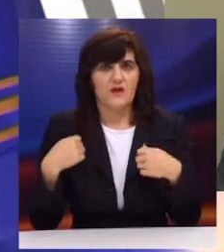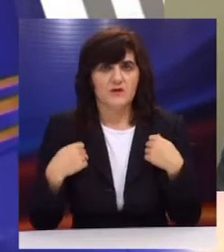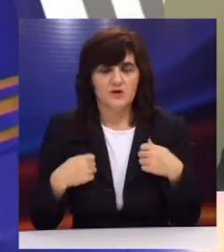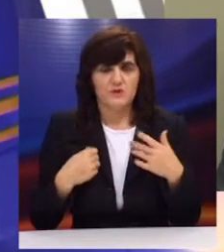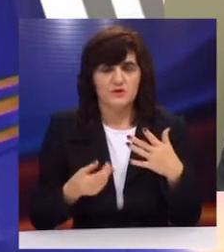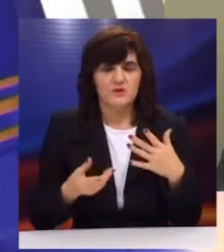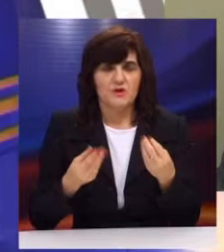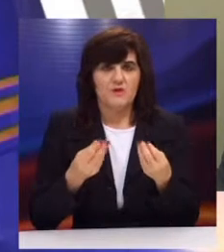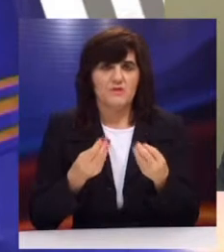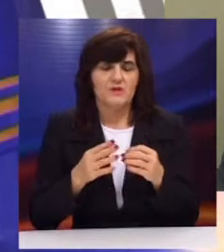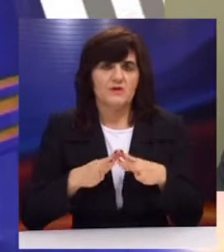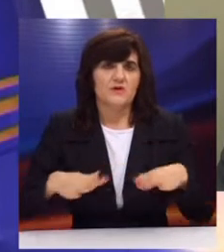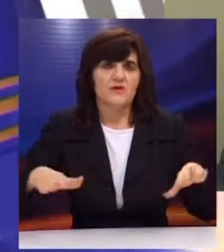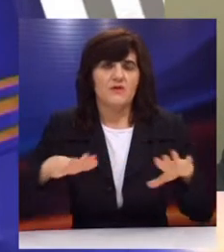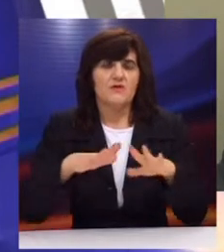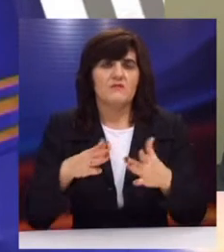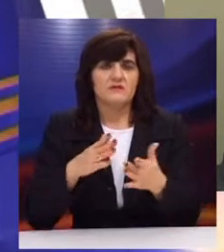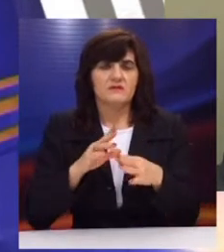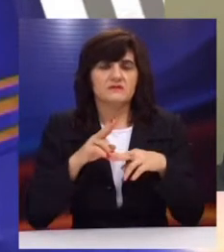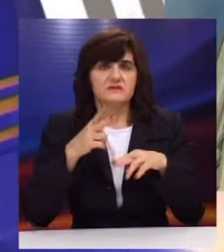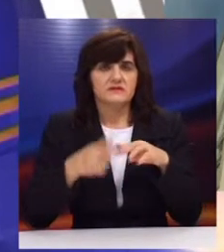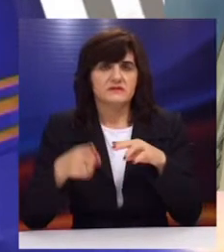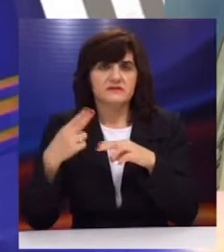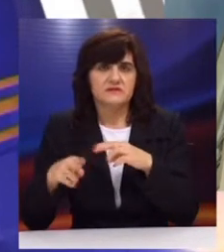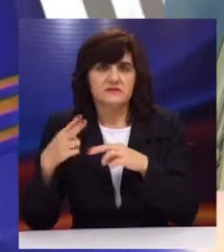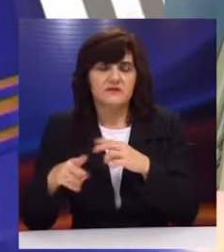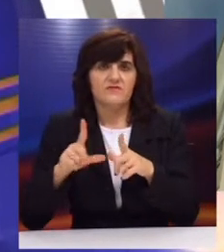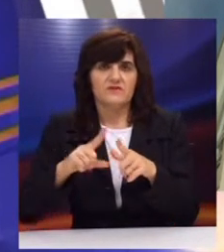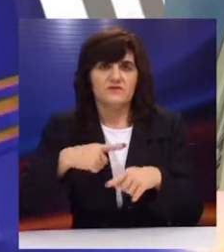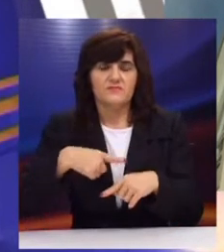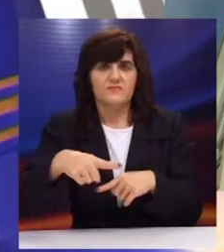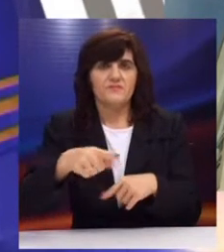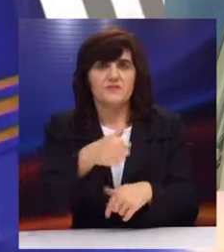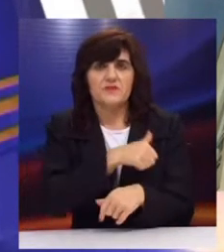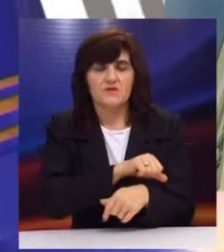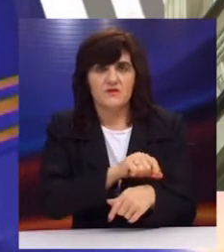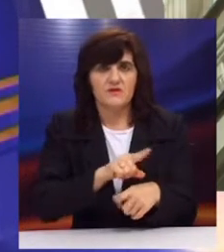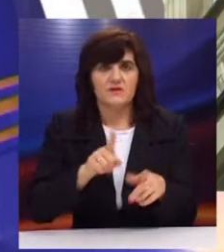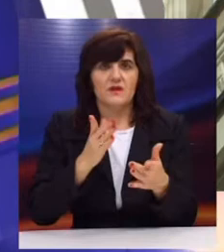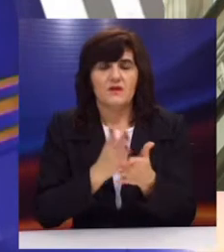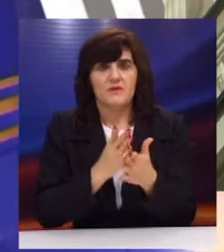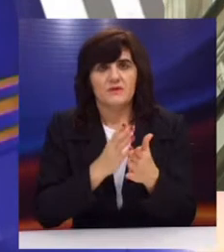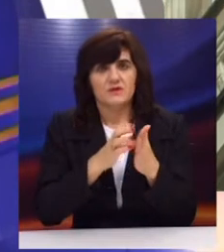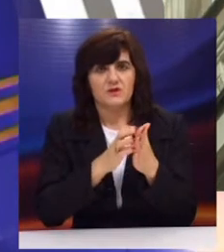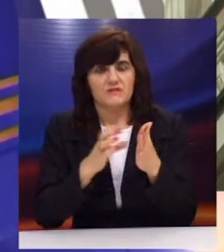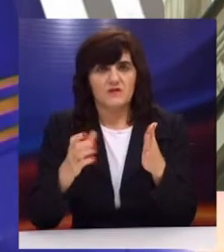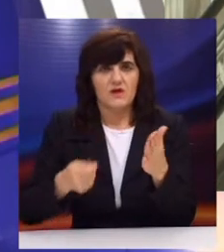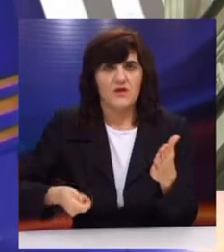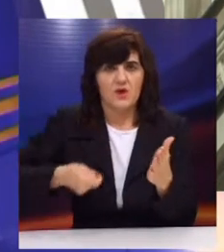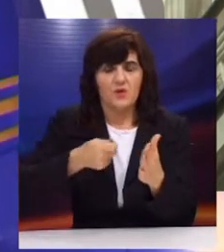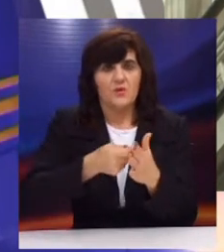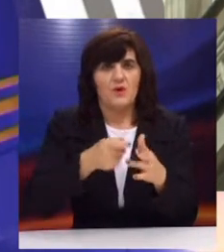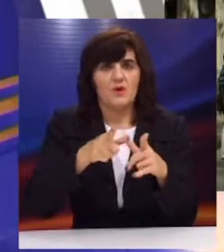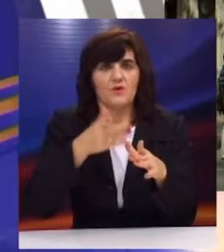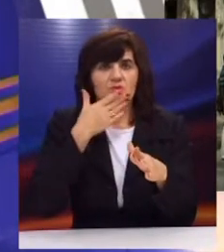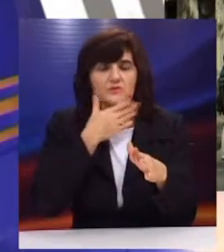da što više sličnih projekata završe u sljedećem periodu. I u narednoj godini nastavit će se ulaganje u ovu školu zarad